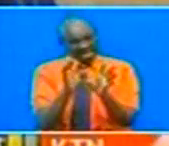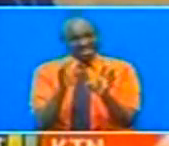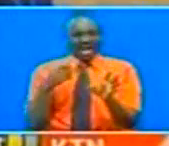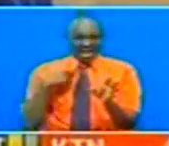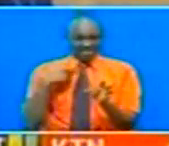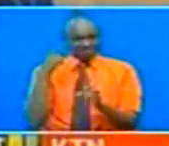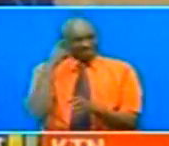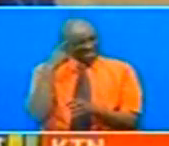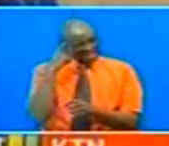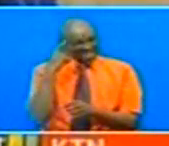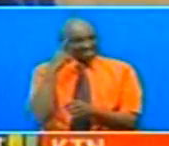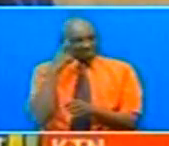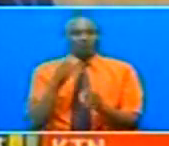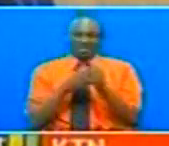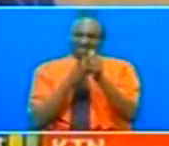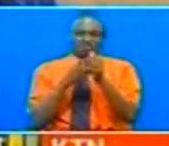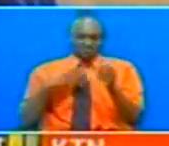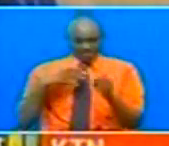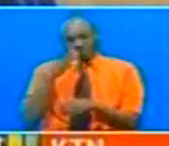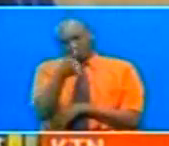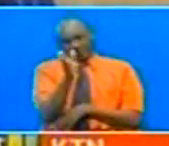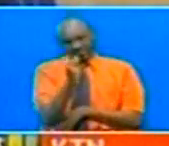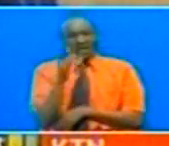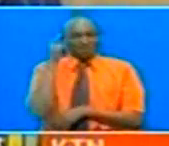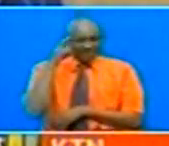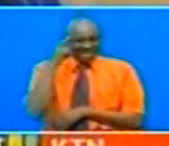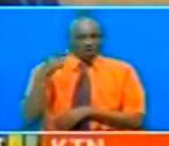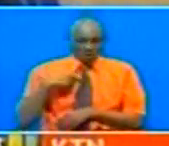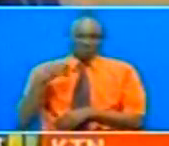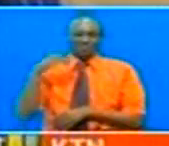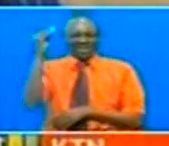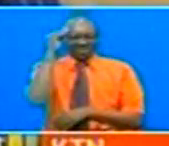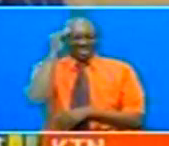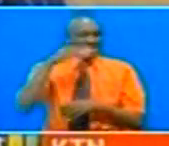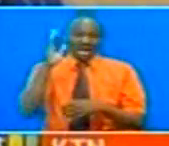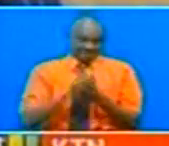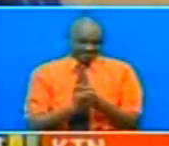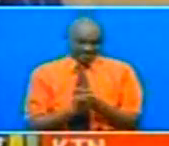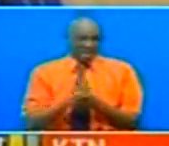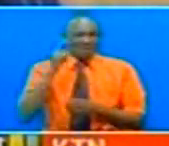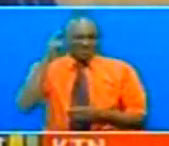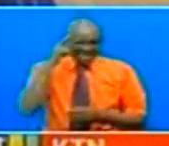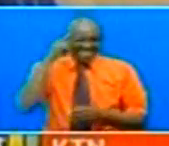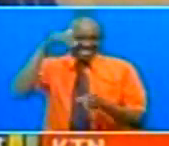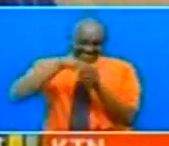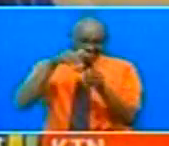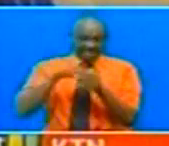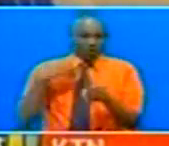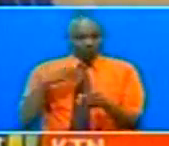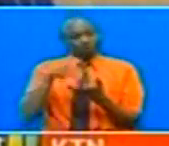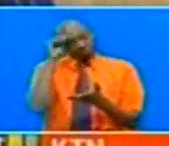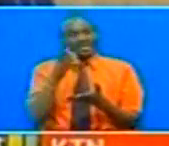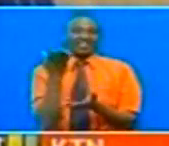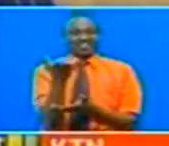left. It is in the brain of the intellectuals. It is in the brain of students.